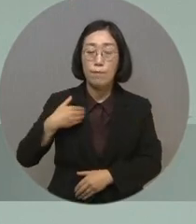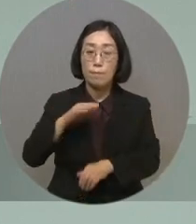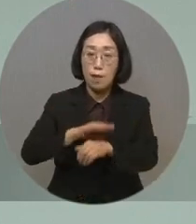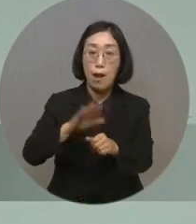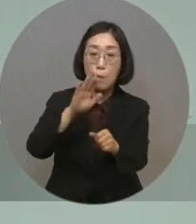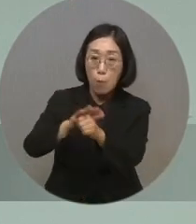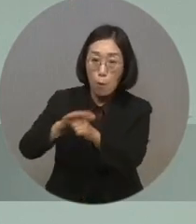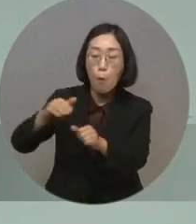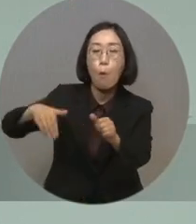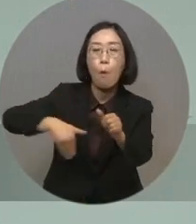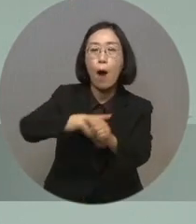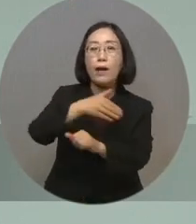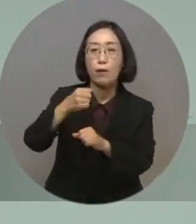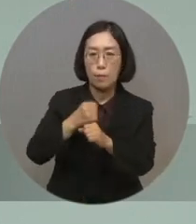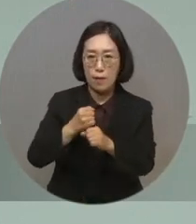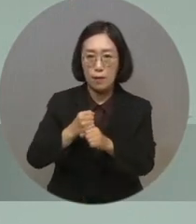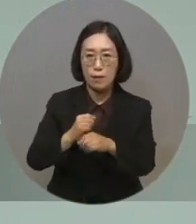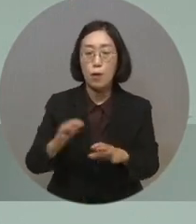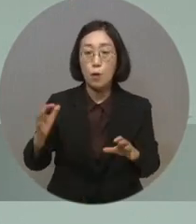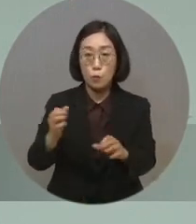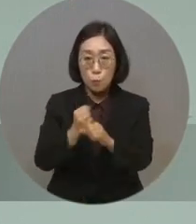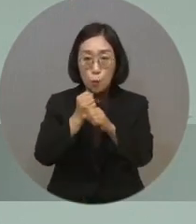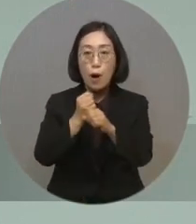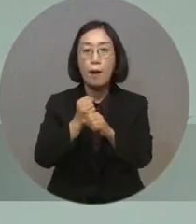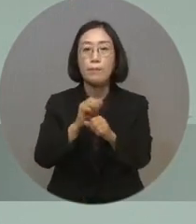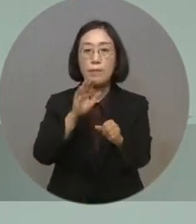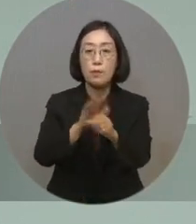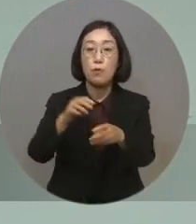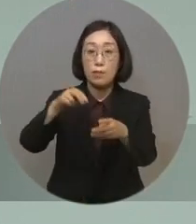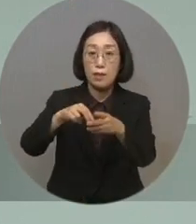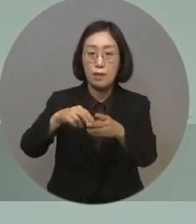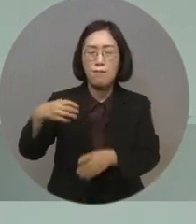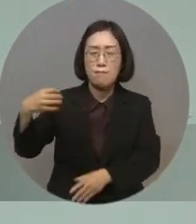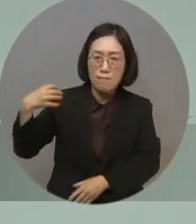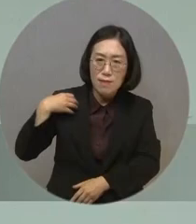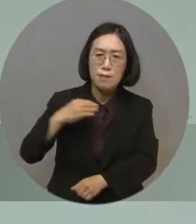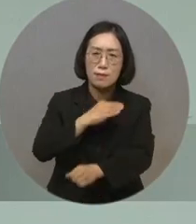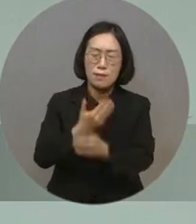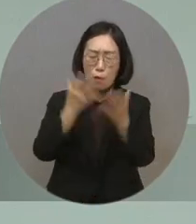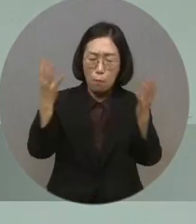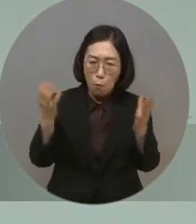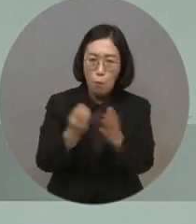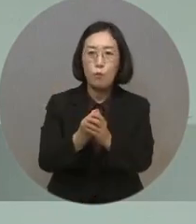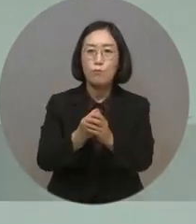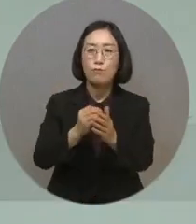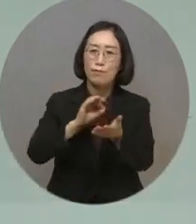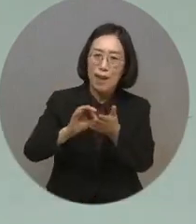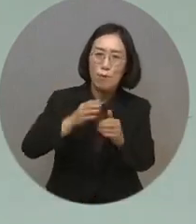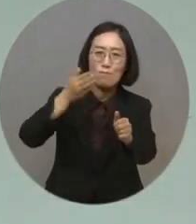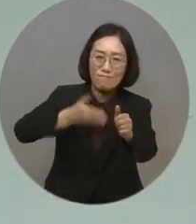그럼 만드는데 장애 기업 종합 지원 센터의 역량과 힘을 모아주시기를 바랍니다